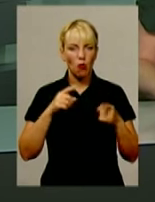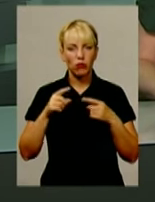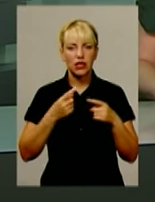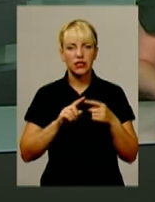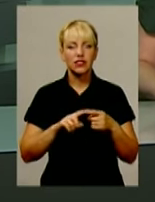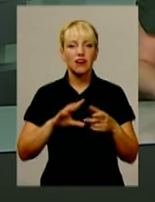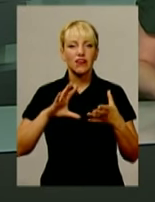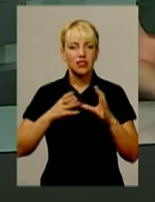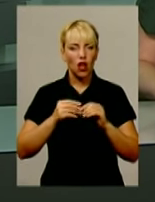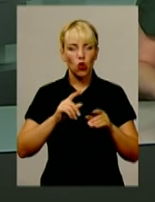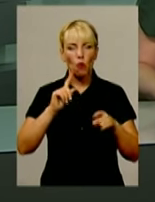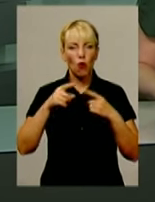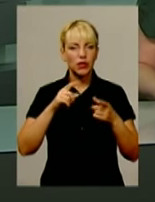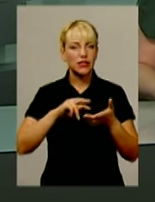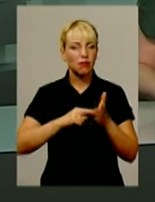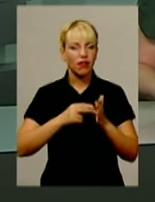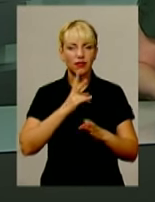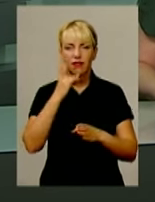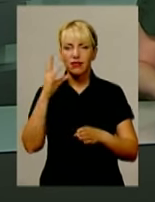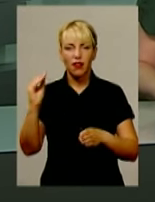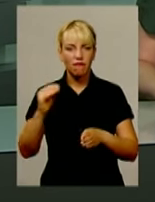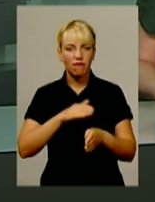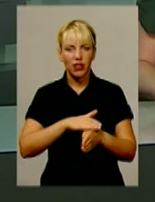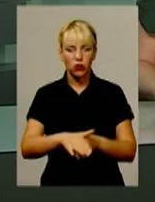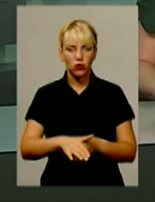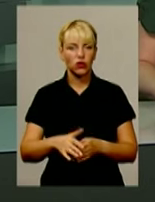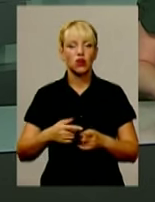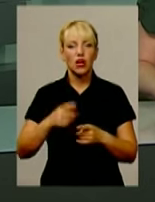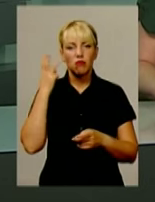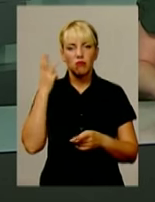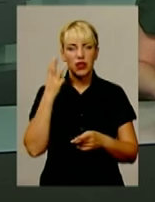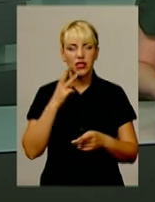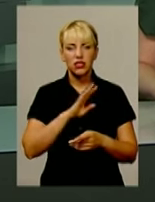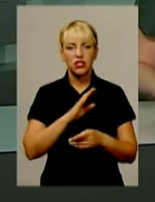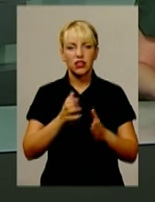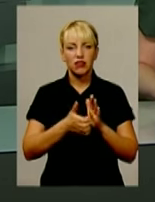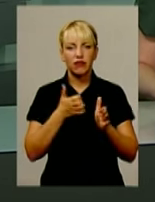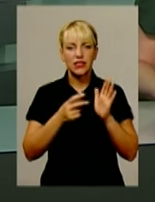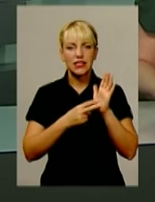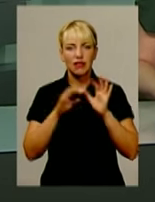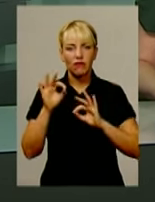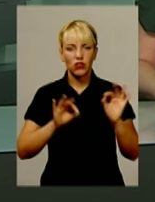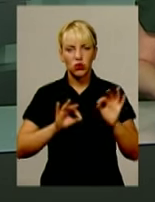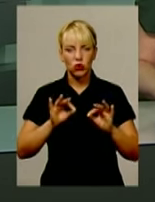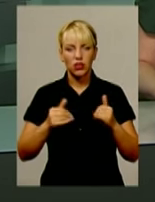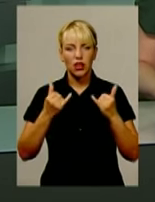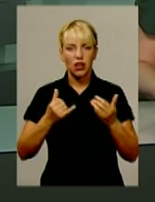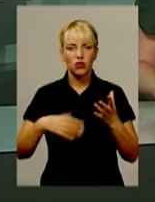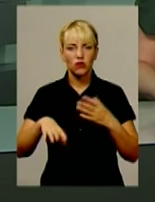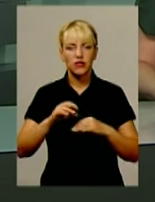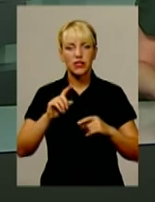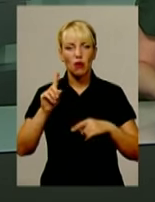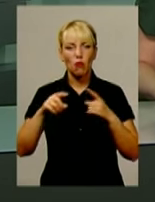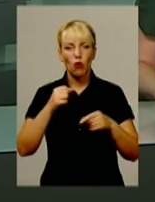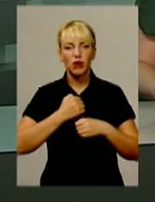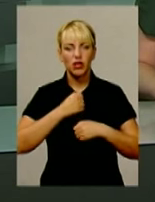мобілізаційний план не виконано, констатували в Генштабі. Хмельниччина не дотягла до плану 7%. Наразі усі